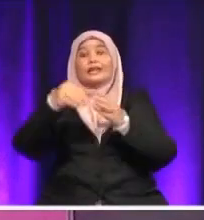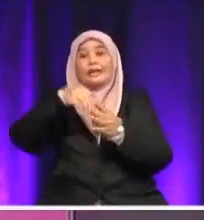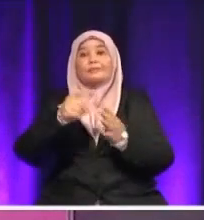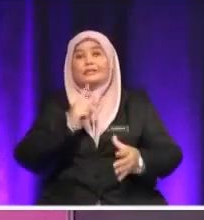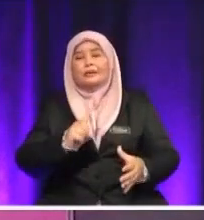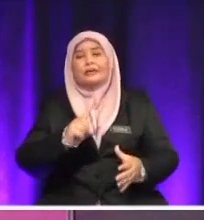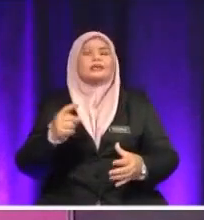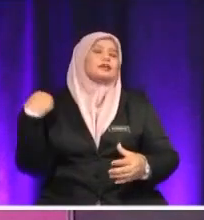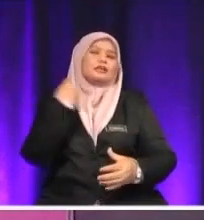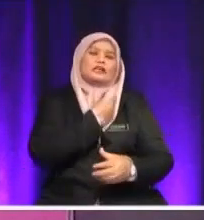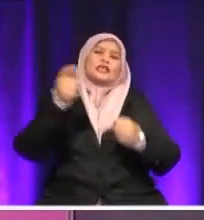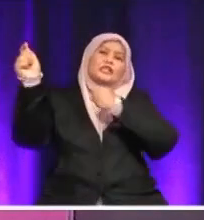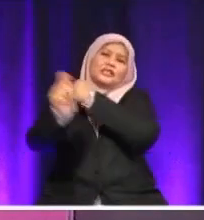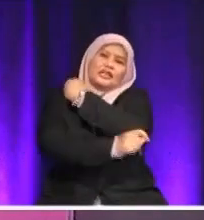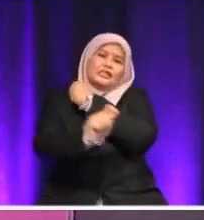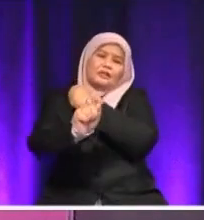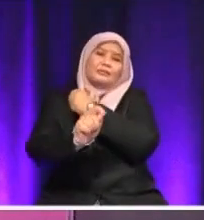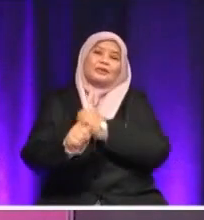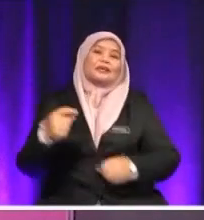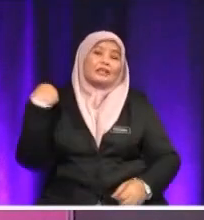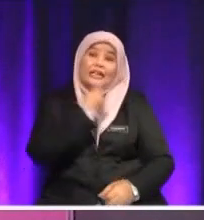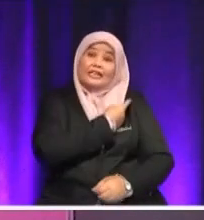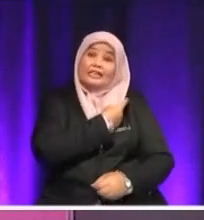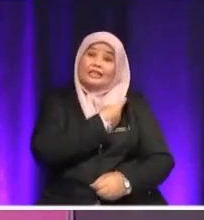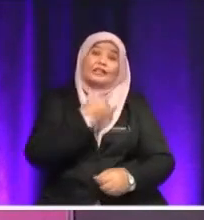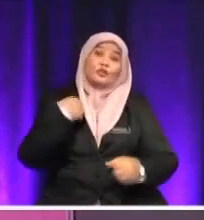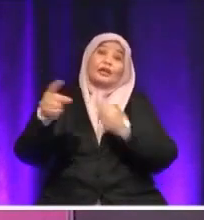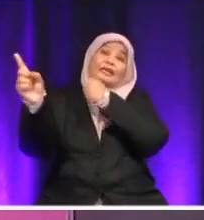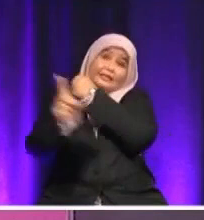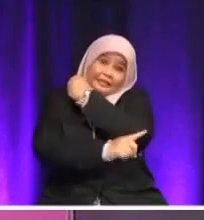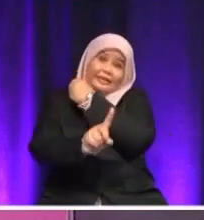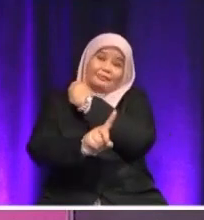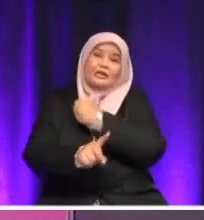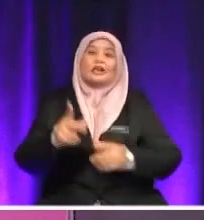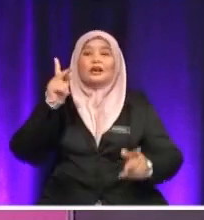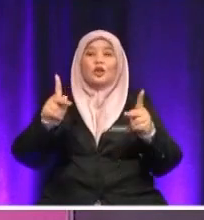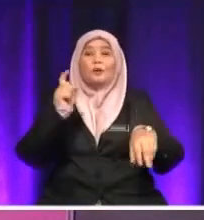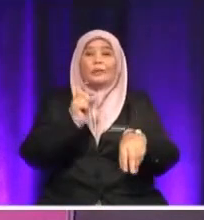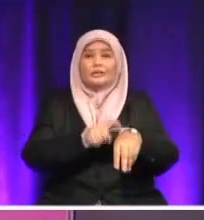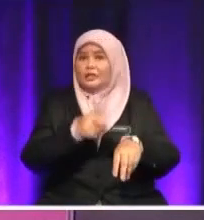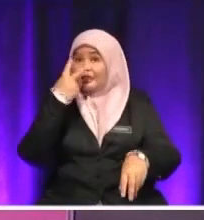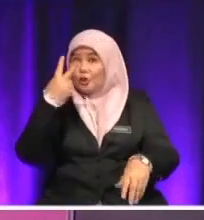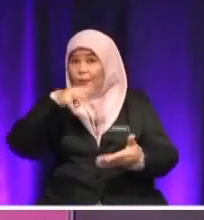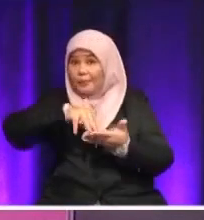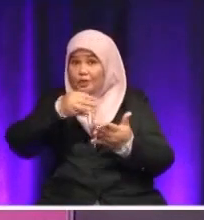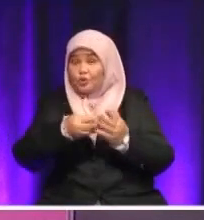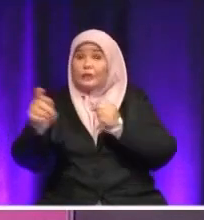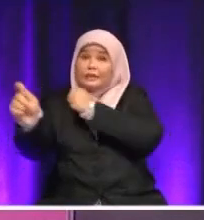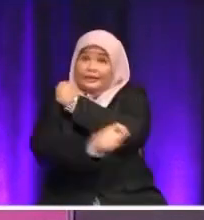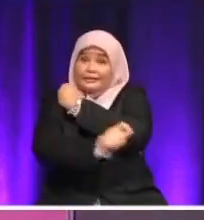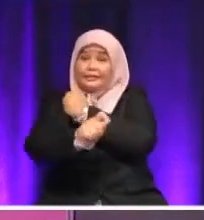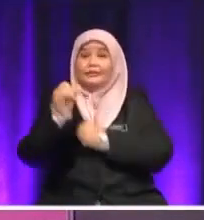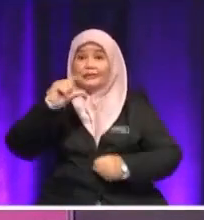ada takzir dan juga kita ada diat. Jadi kalau masa kita tengok maksud takzir tadi